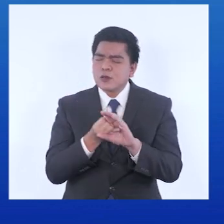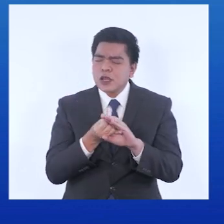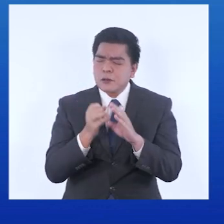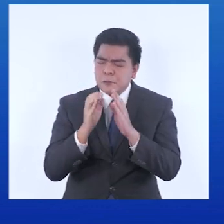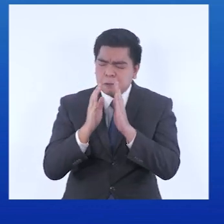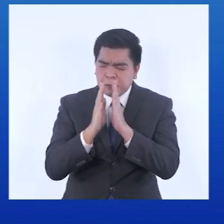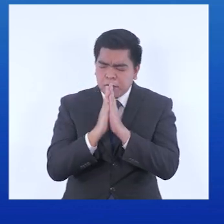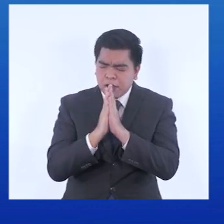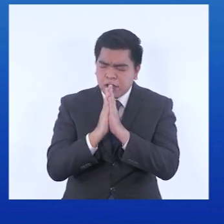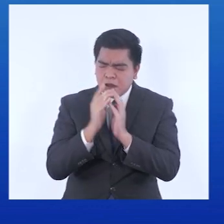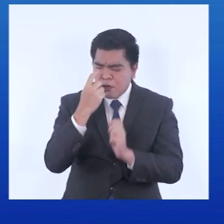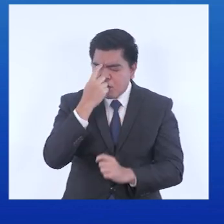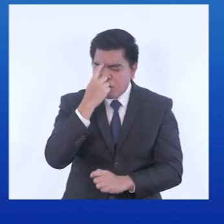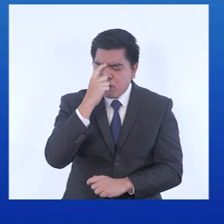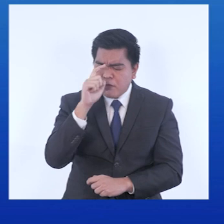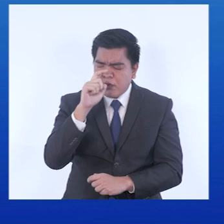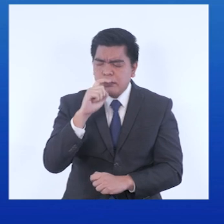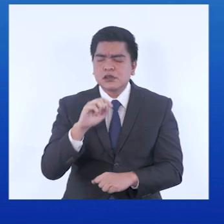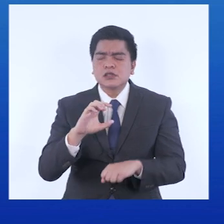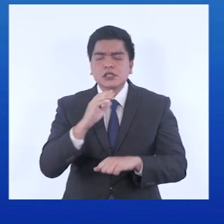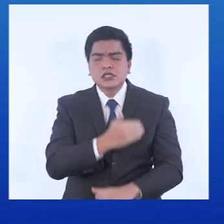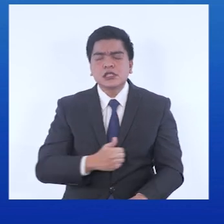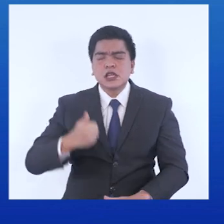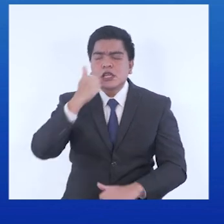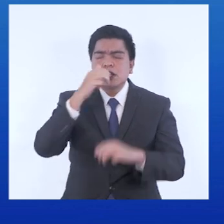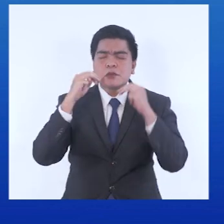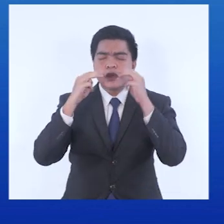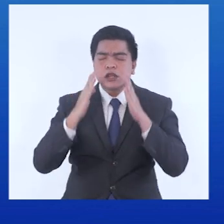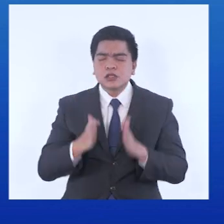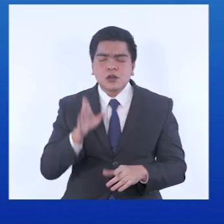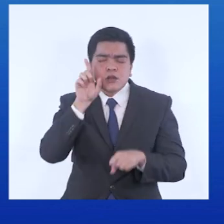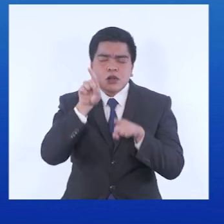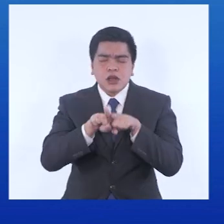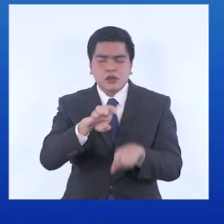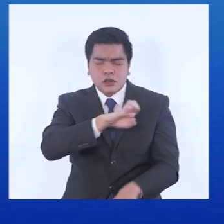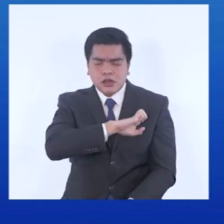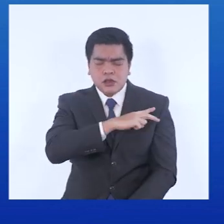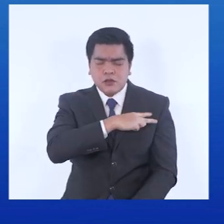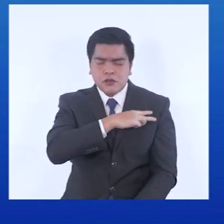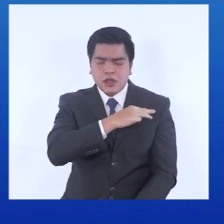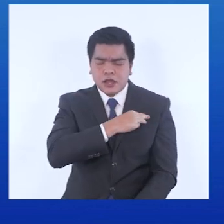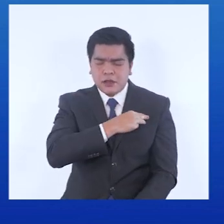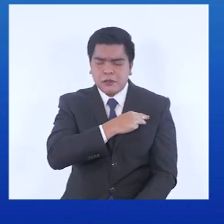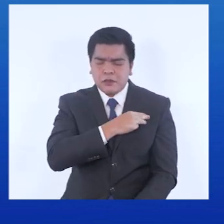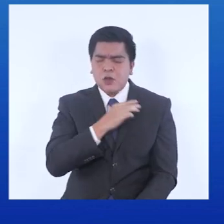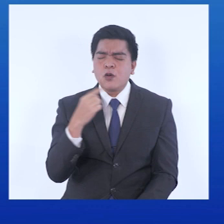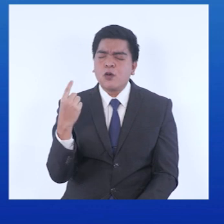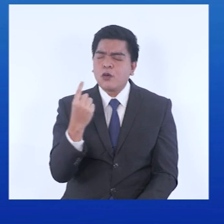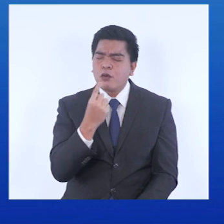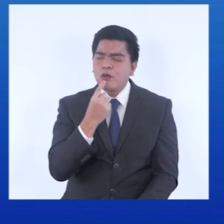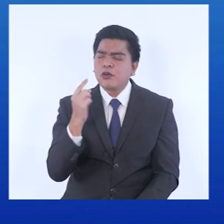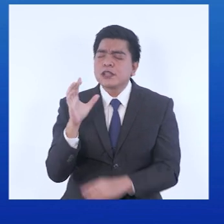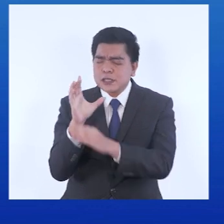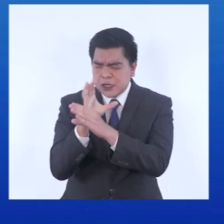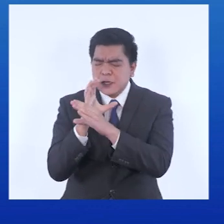pangkalahatan, ang kapatid ni Eduardo Manalo. Huwag mo po silang pababayaan sa bawat sandali ng